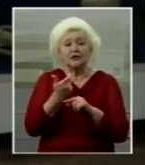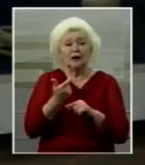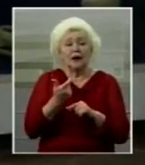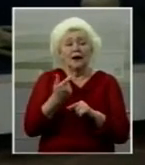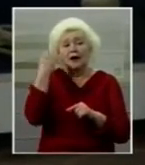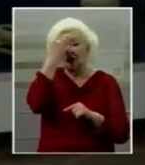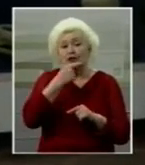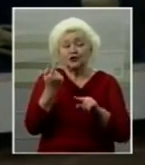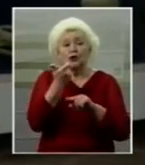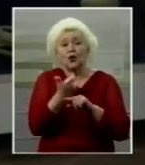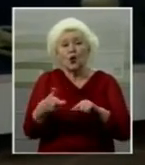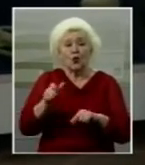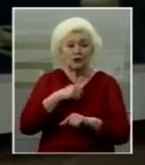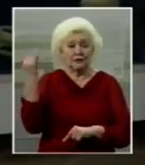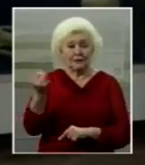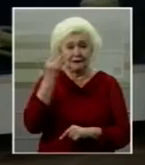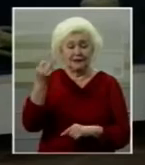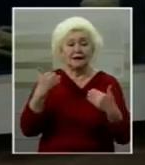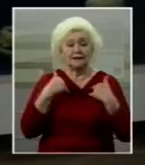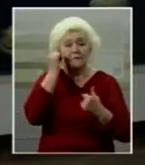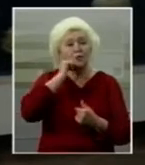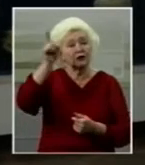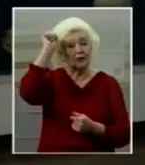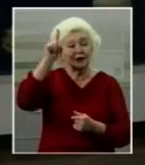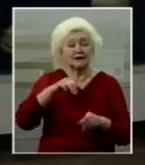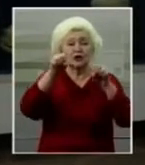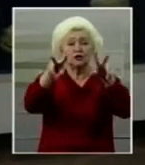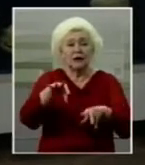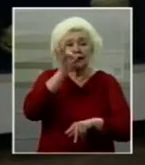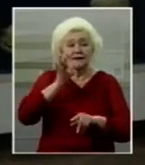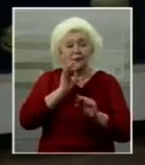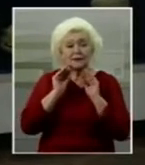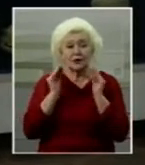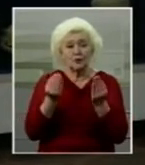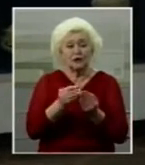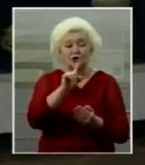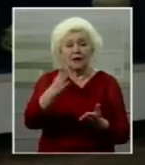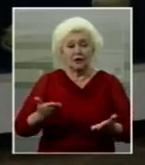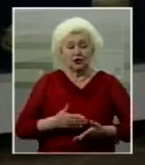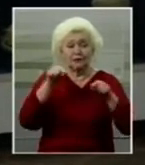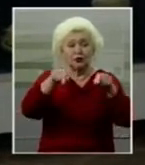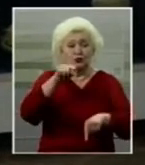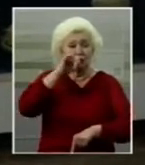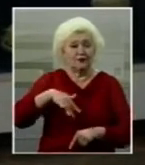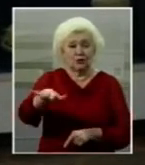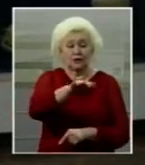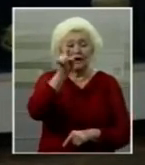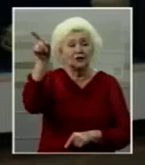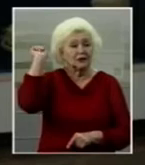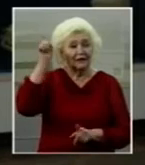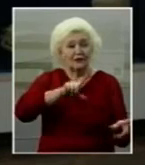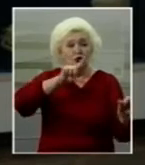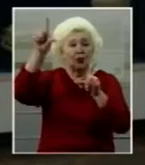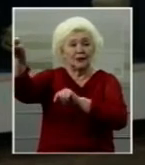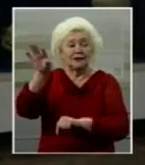Мені особисто це дуже цікаво, бо мої предки були членами німецької меншини, які жили тут, в Україні. Вони давно